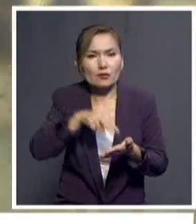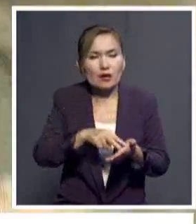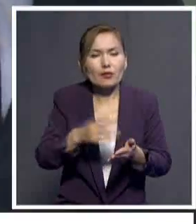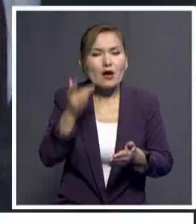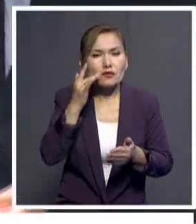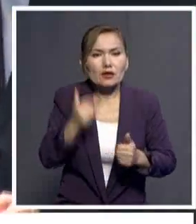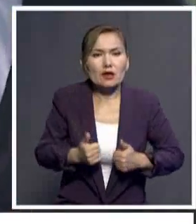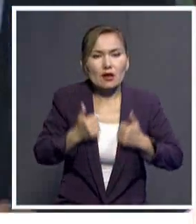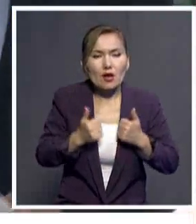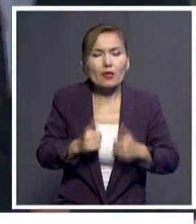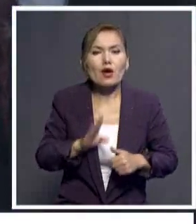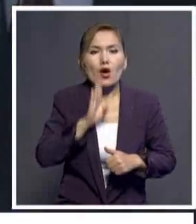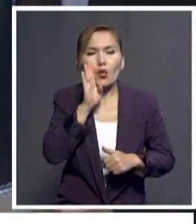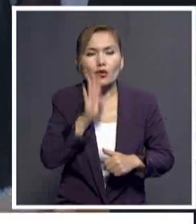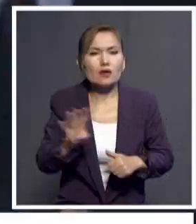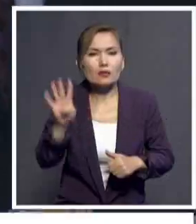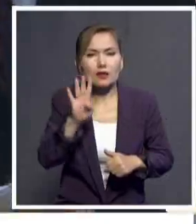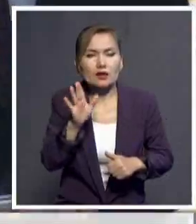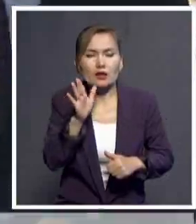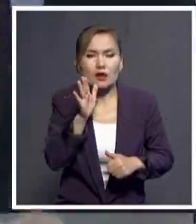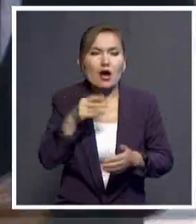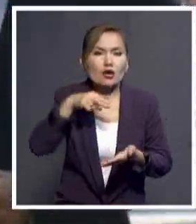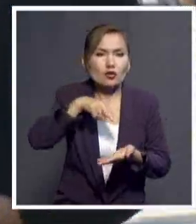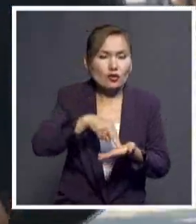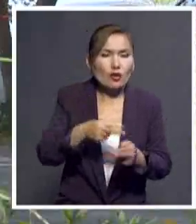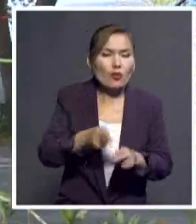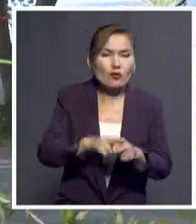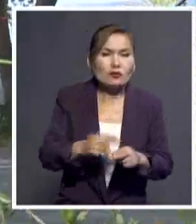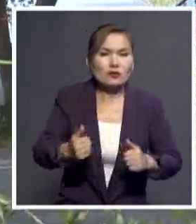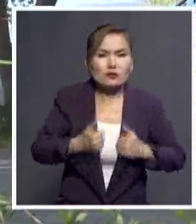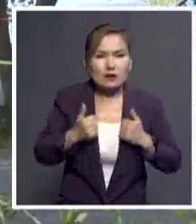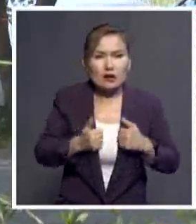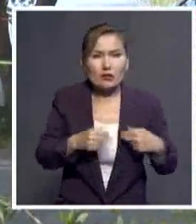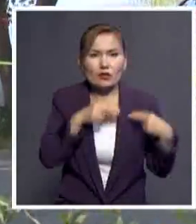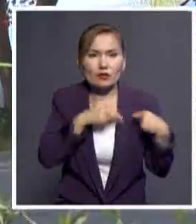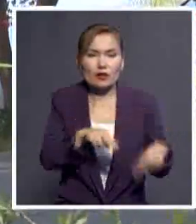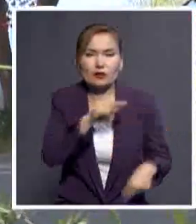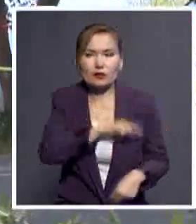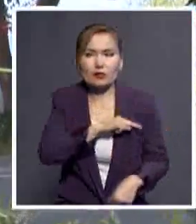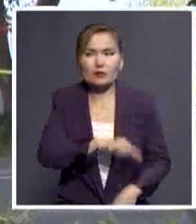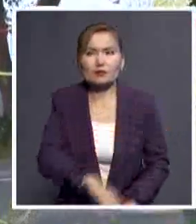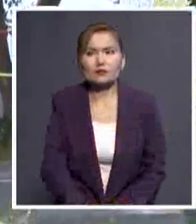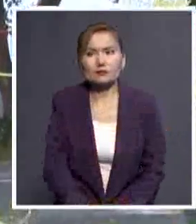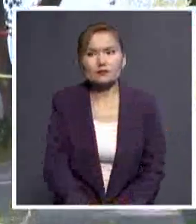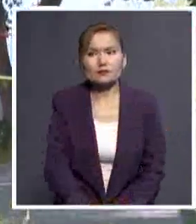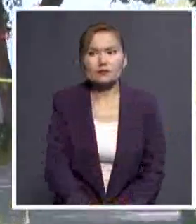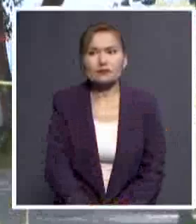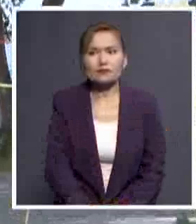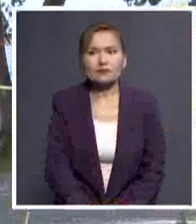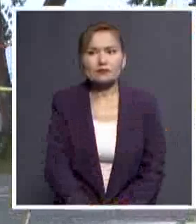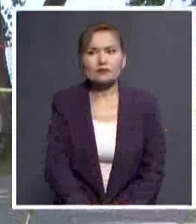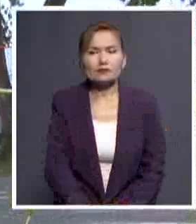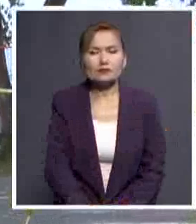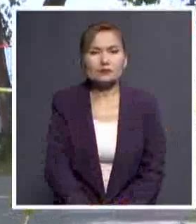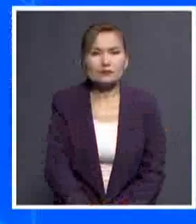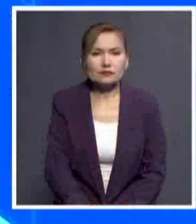таңғы 4-те тұрып сабақ оқып, өзінің биік мақсаты мен асқақ арманы үшін аянбай тер төгеді. Нұрлан Асқарұлы, Ерболат Қуанышев, Қазақстан ұлттық телеарнасы.